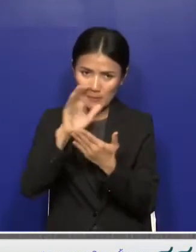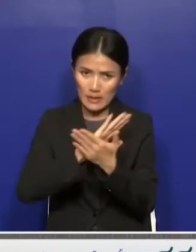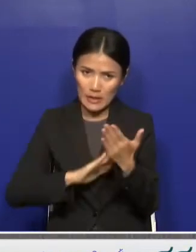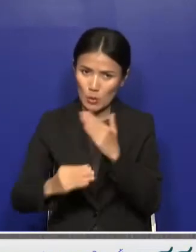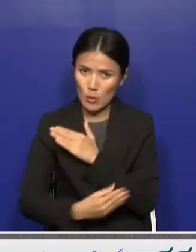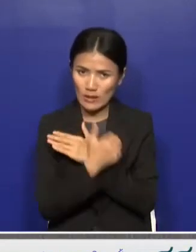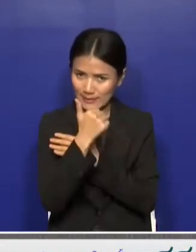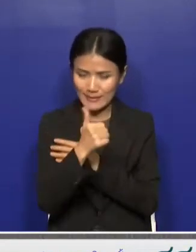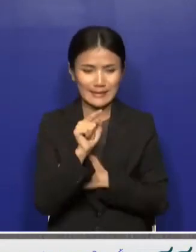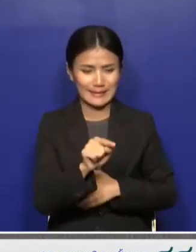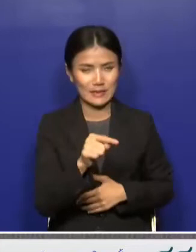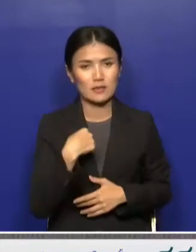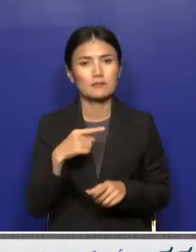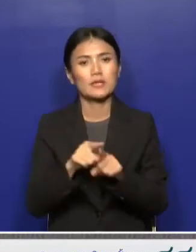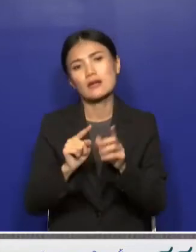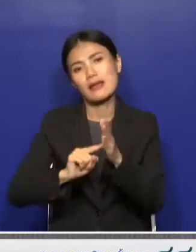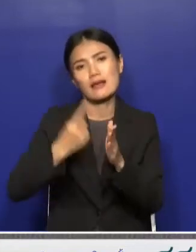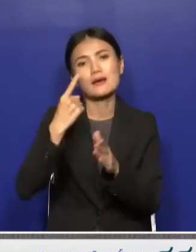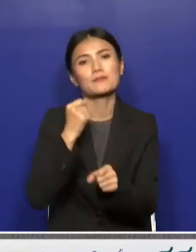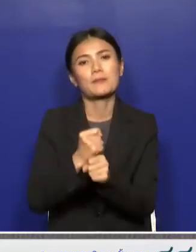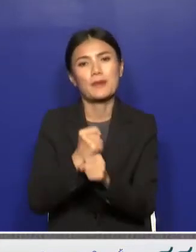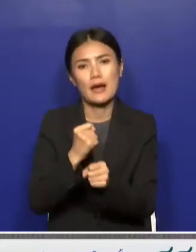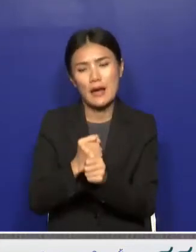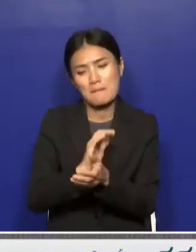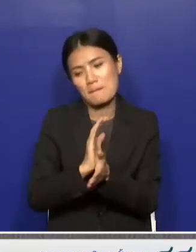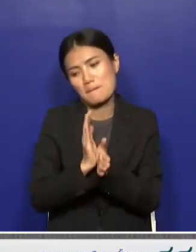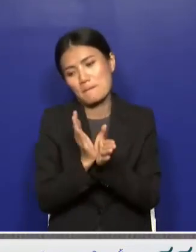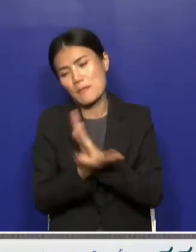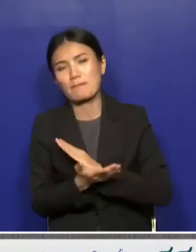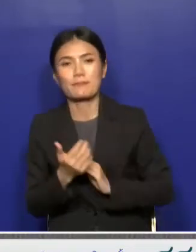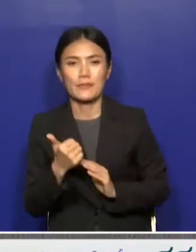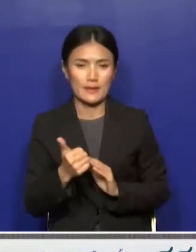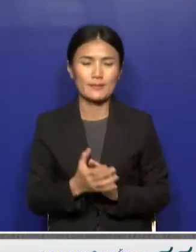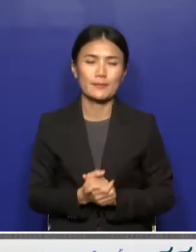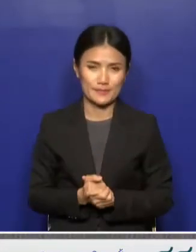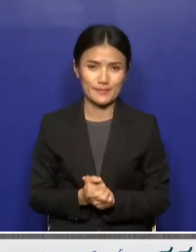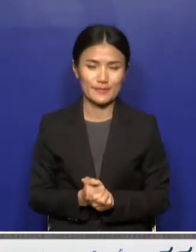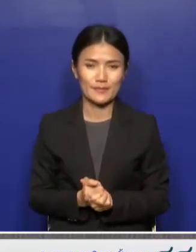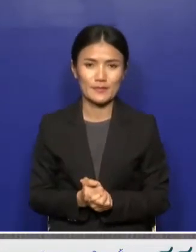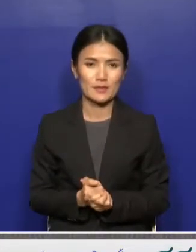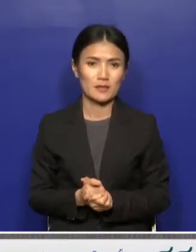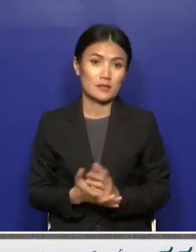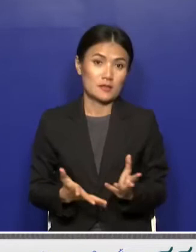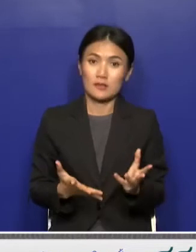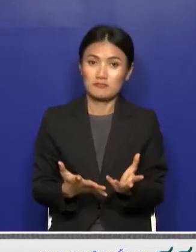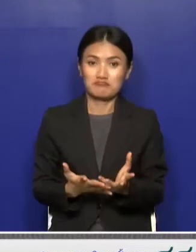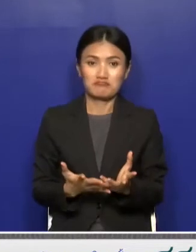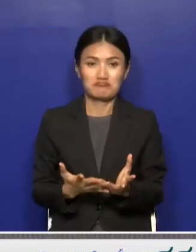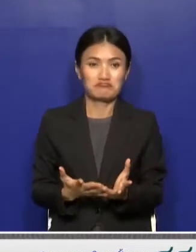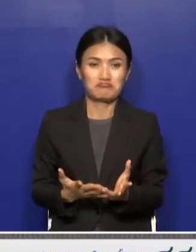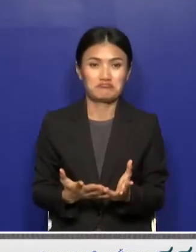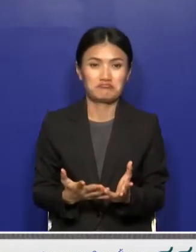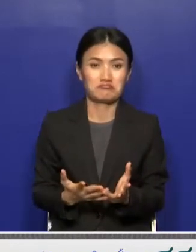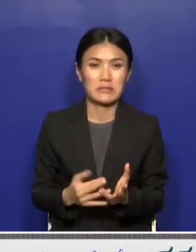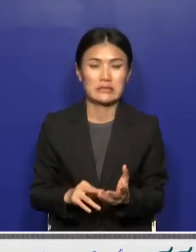นี้นะครับเป็นตัวชักนำให้เราได้มีการเปลี่ยนแปลงนะครับไม่เสียหายครับถ้าเรามีการลงทุนลงแรง